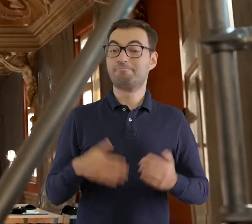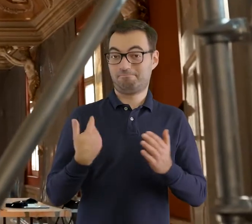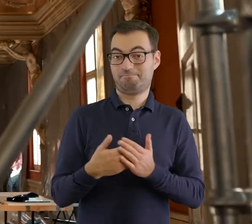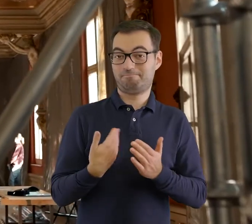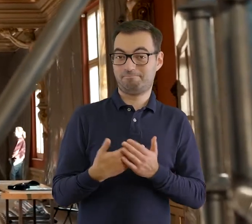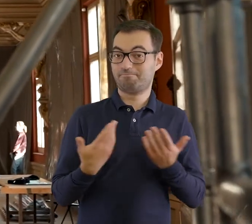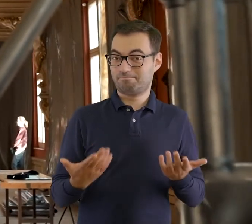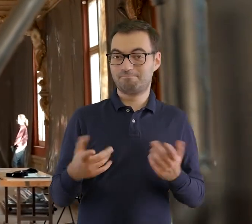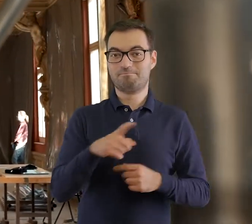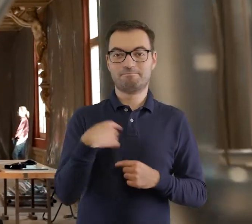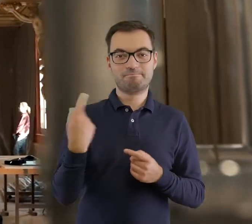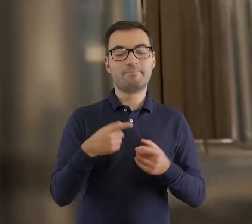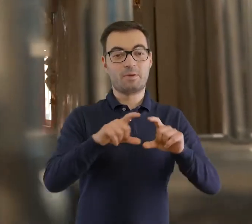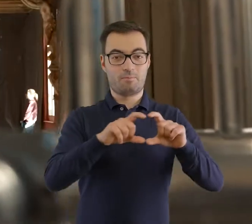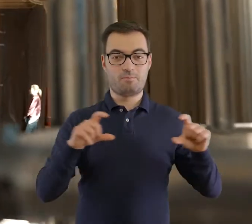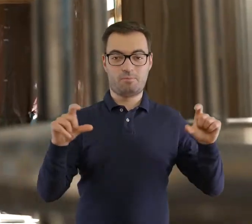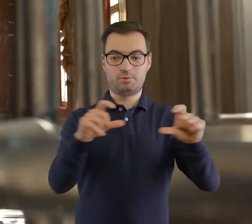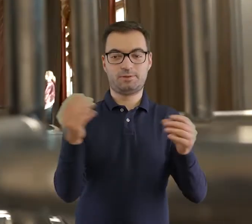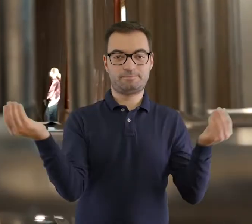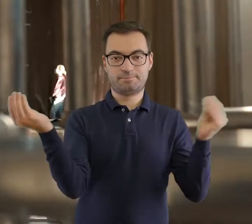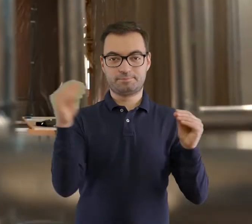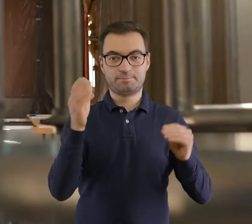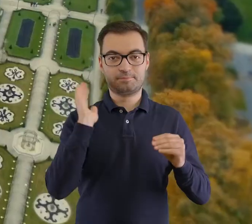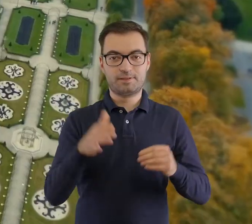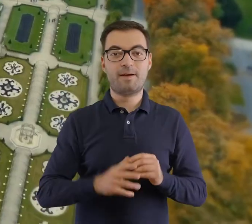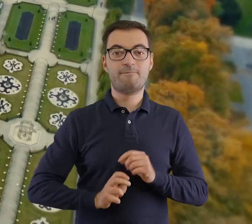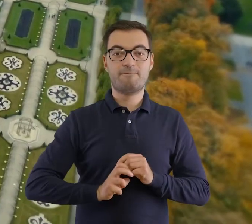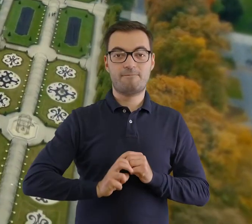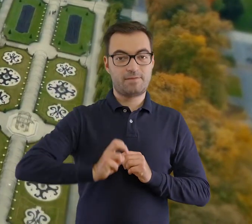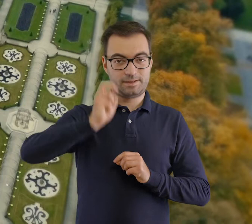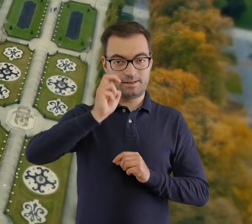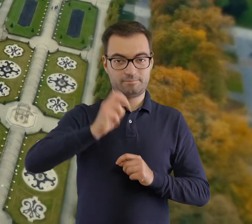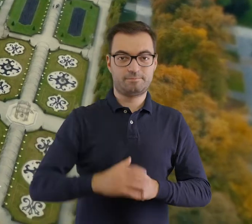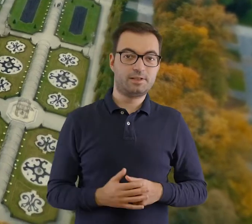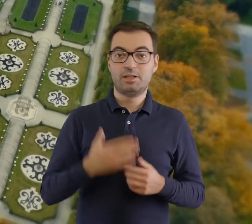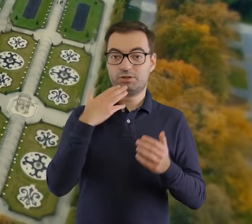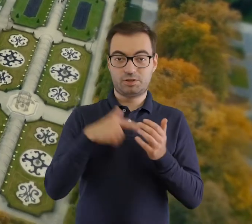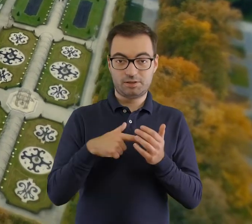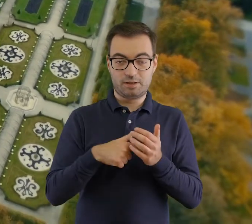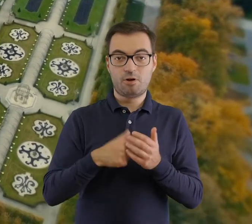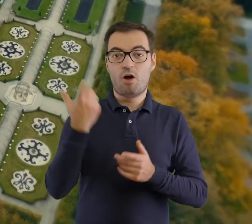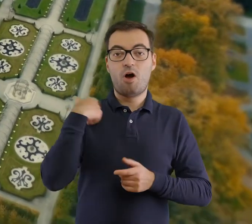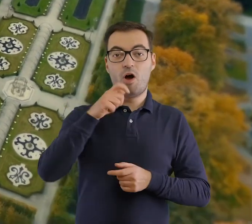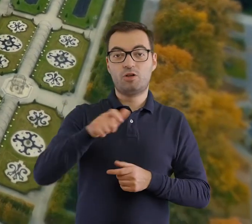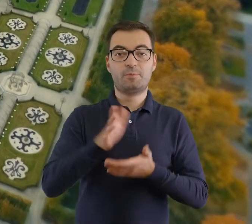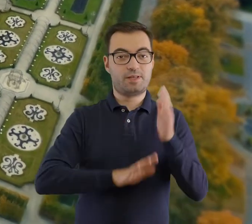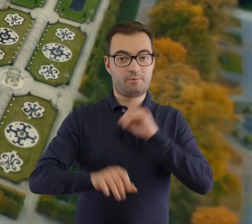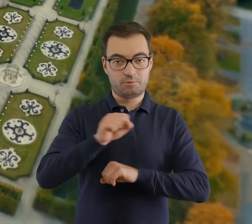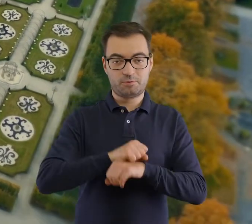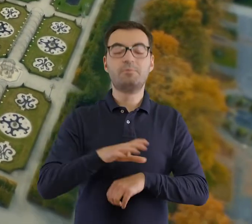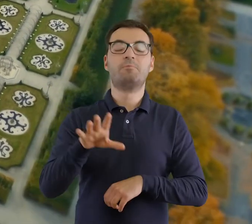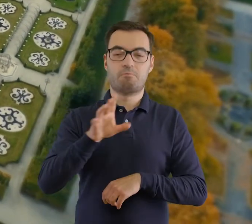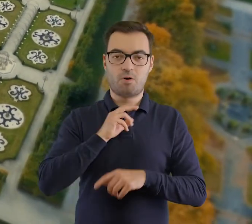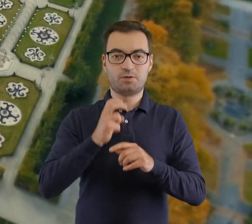W tym celu między innymi w budynku zainstalowana zostanie winda, która pozwoli osobom z